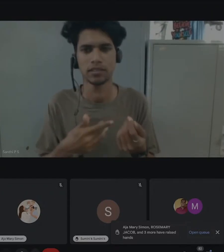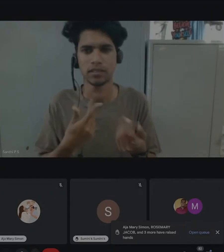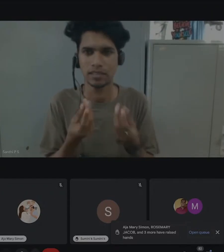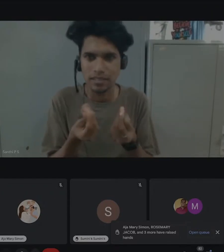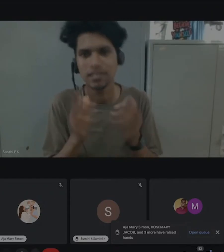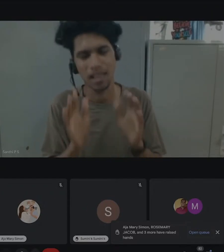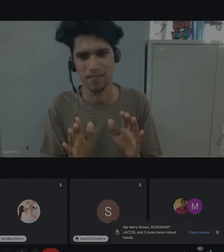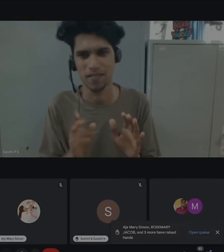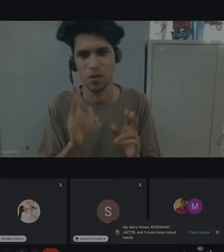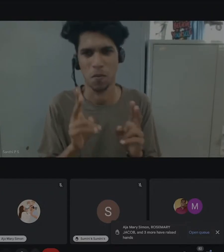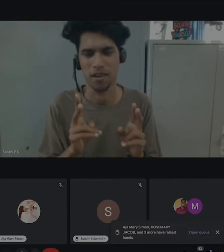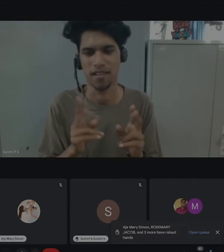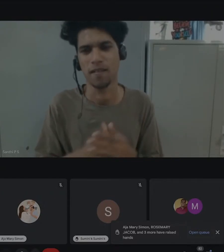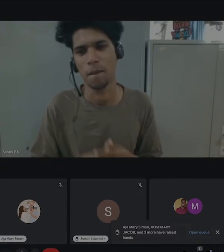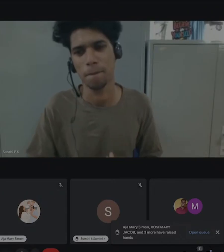പിന്നെ